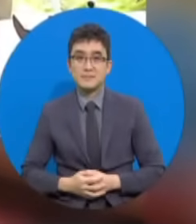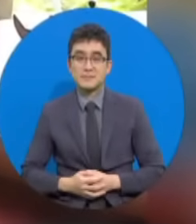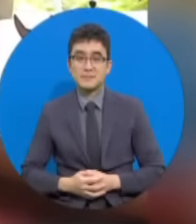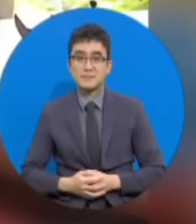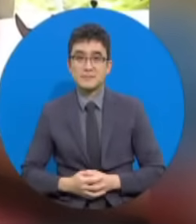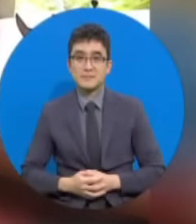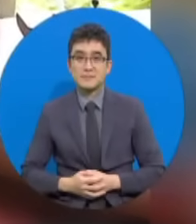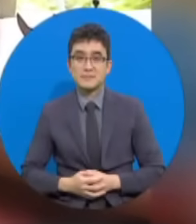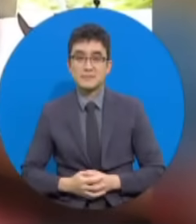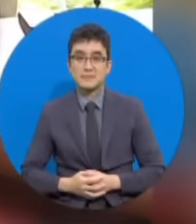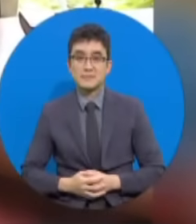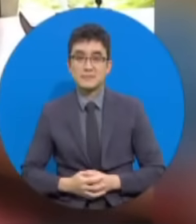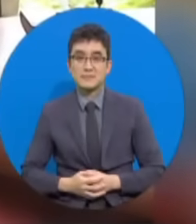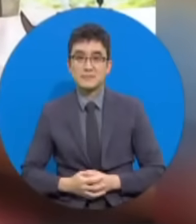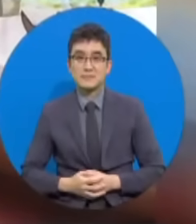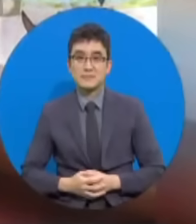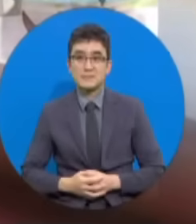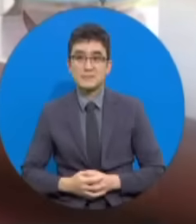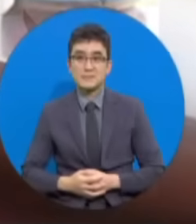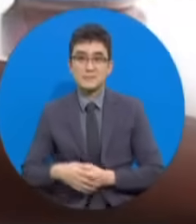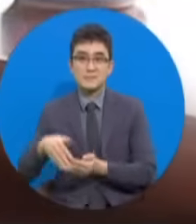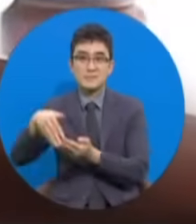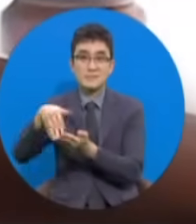자, 플립.